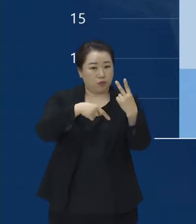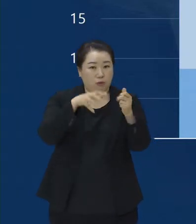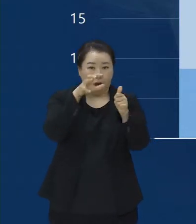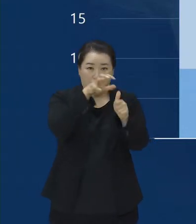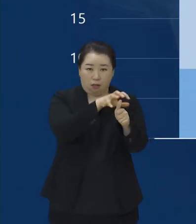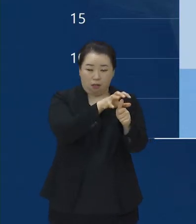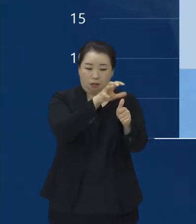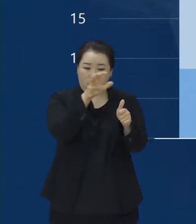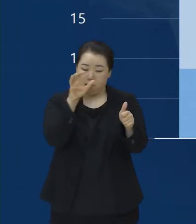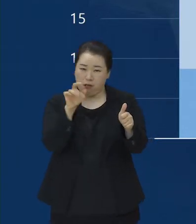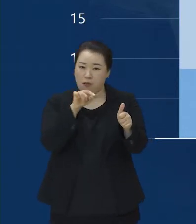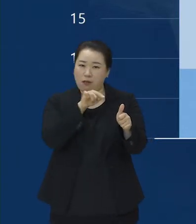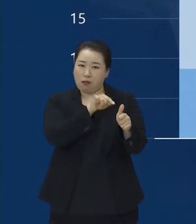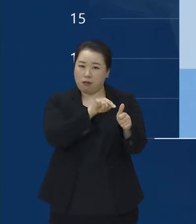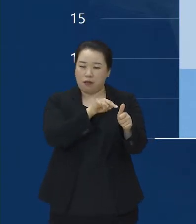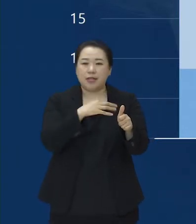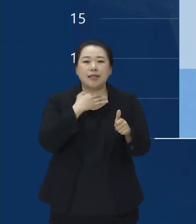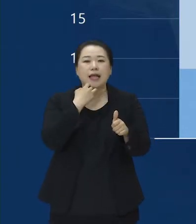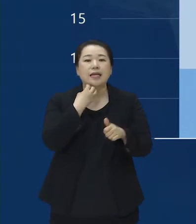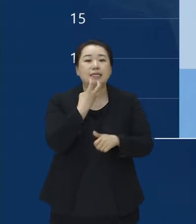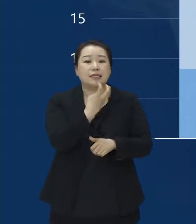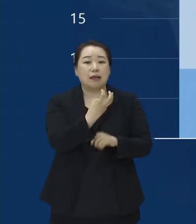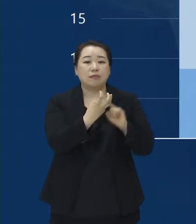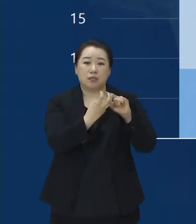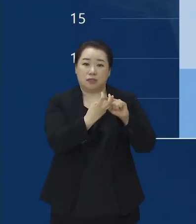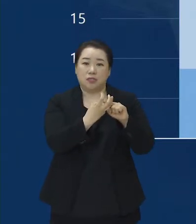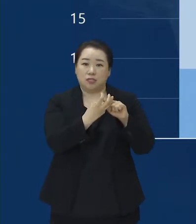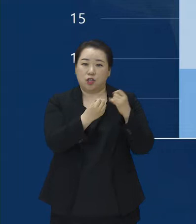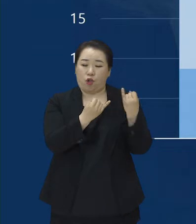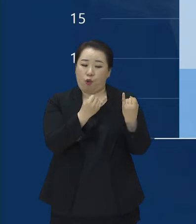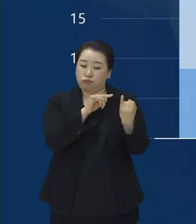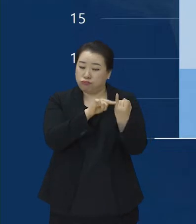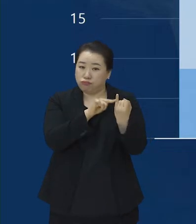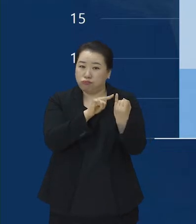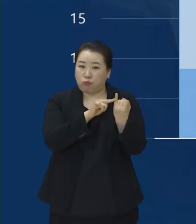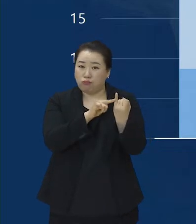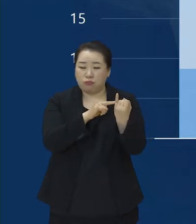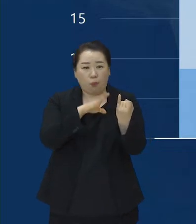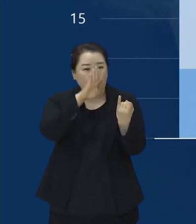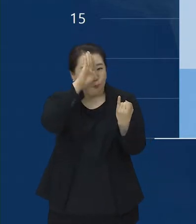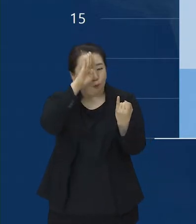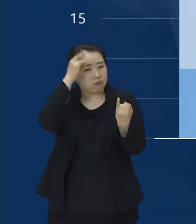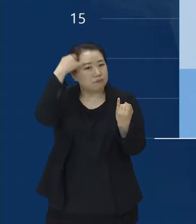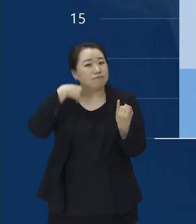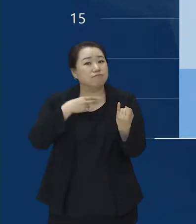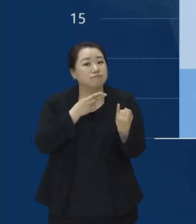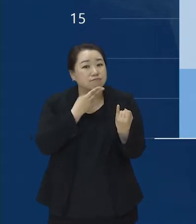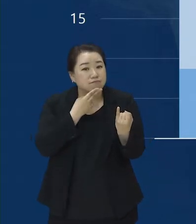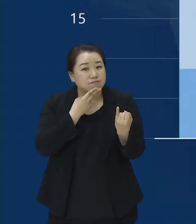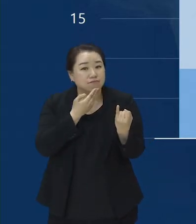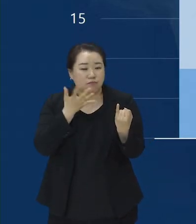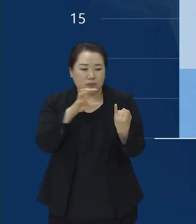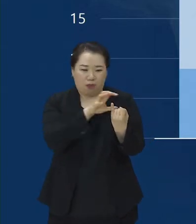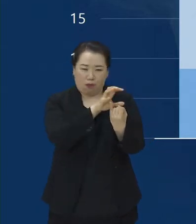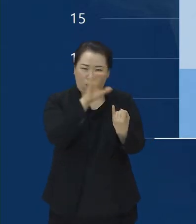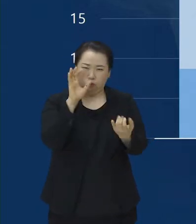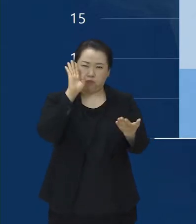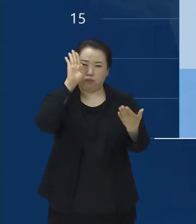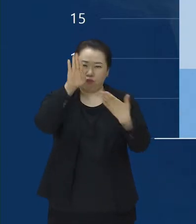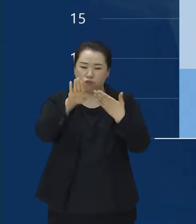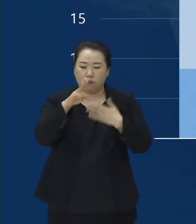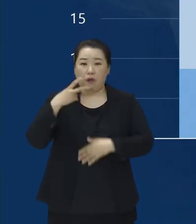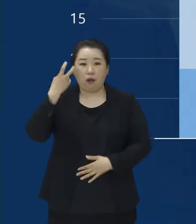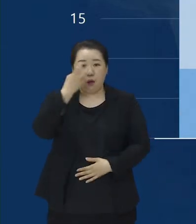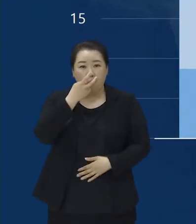끝난 30대 여성이 격리 기간 동안에는 아무런 증상이 없었으나 격리 해제 직후